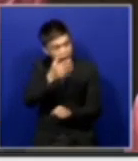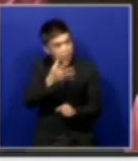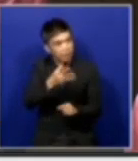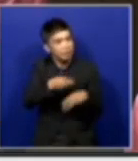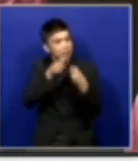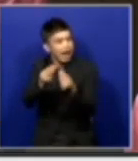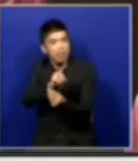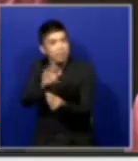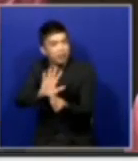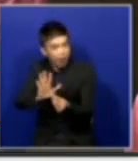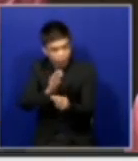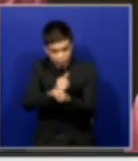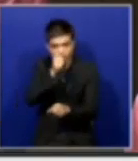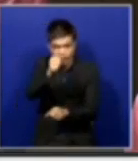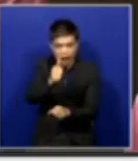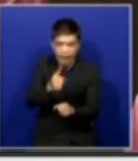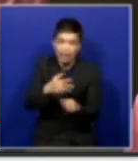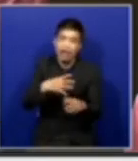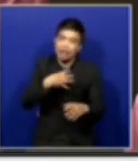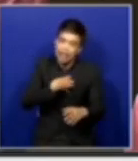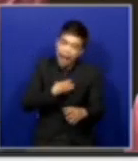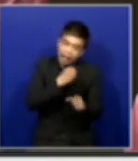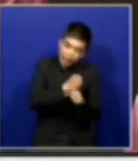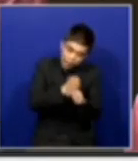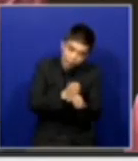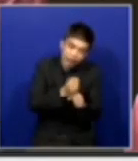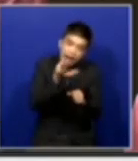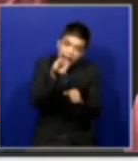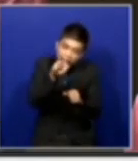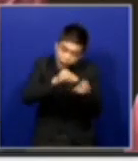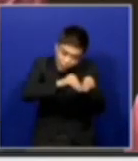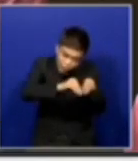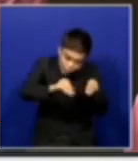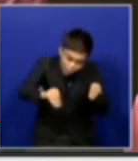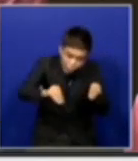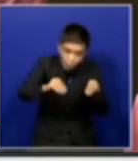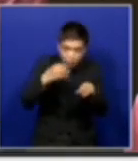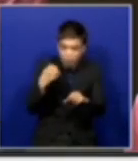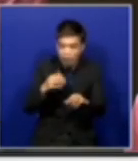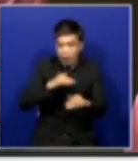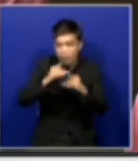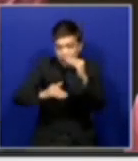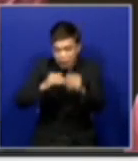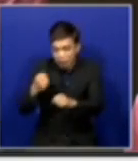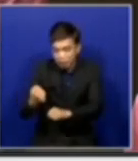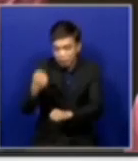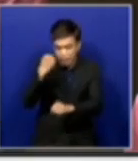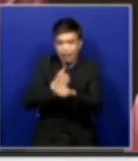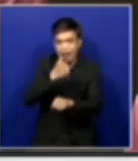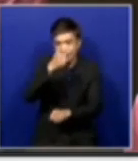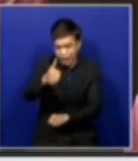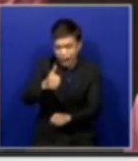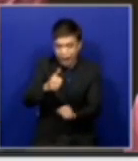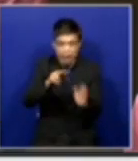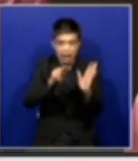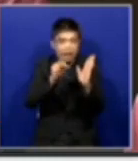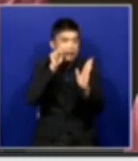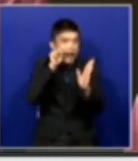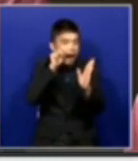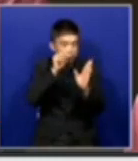าเขามีความสุขแล้วเขาก็แข็งแรงแล้วก็สามารถจะฟื้นเศรษฐกิจของทั้งประเทศได้นะครับแล้วงบของระบบชลประท